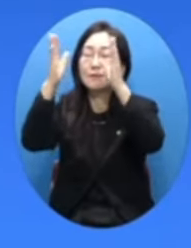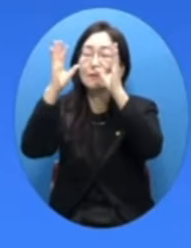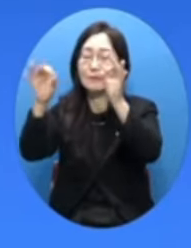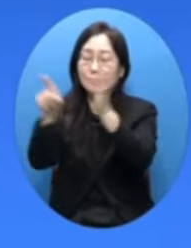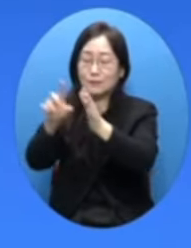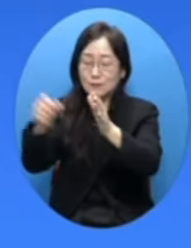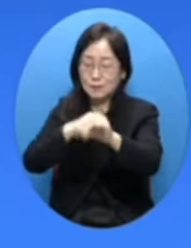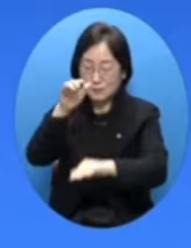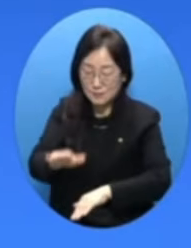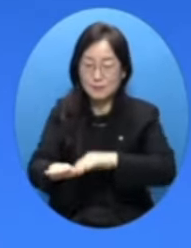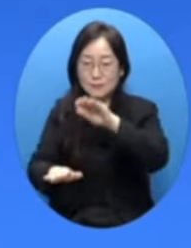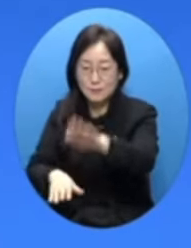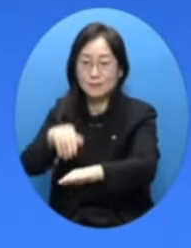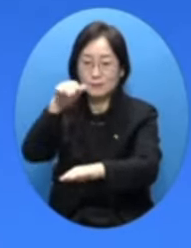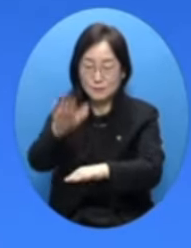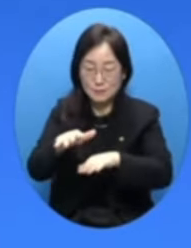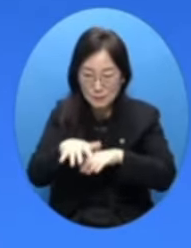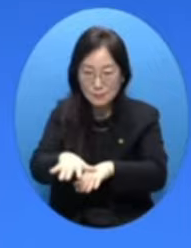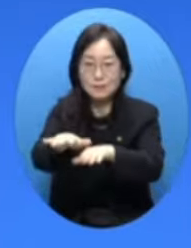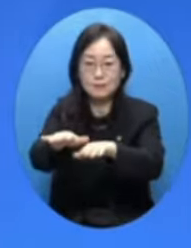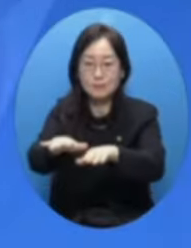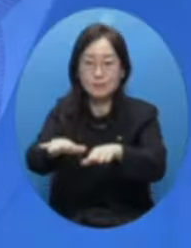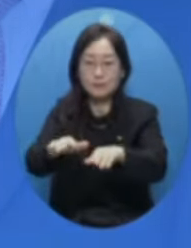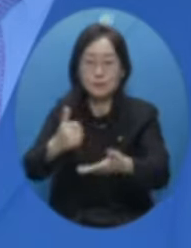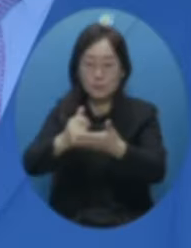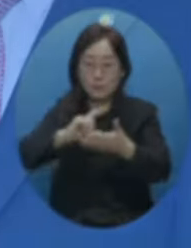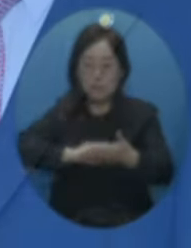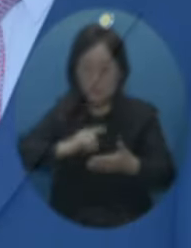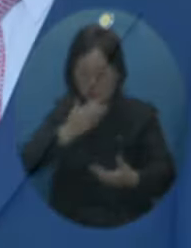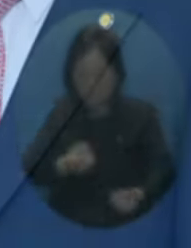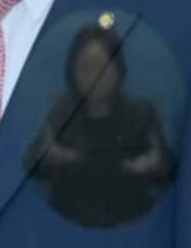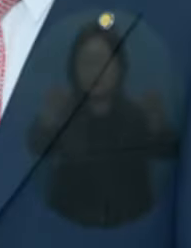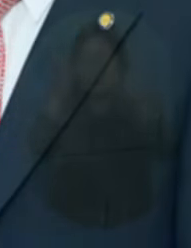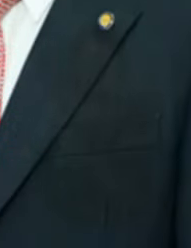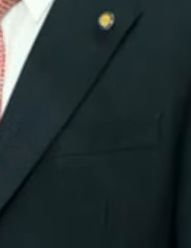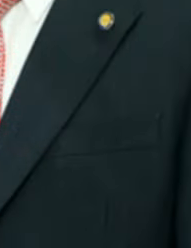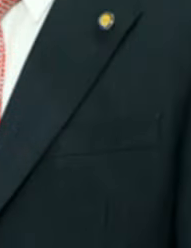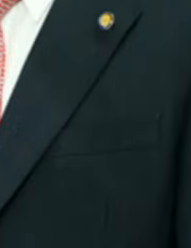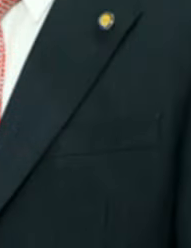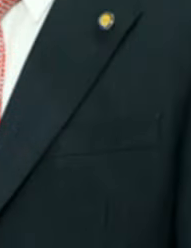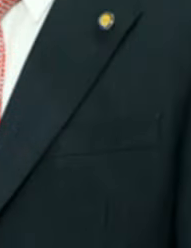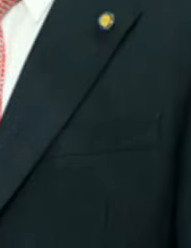바라보고 믿음으로 전진 또 전진 저 전진의 시기를 주님으로 축원합니다.